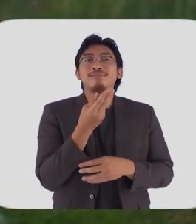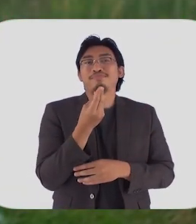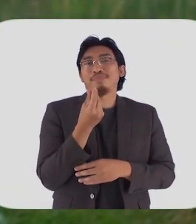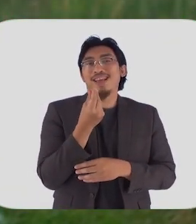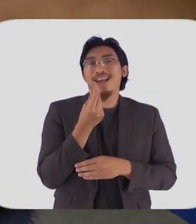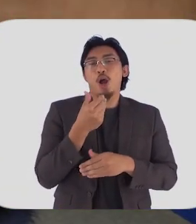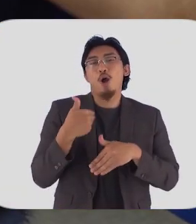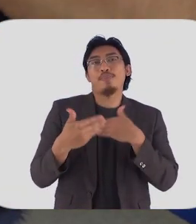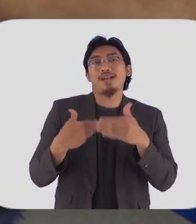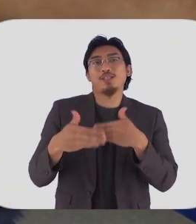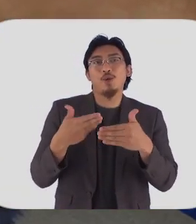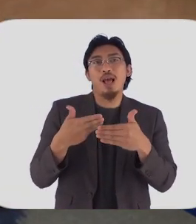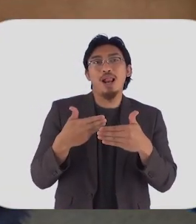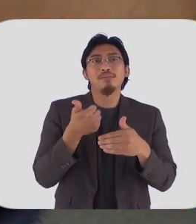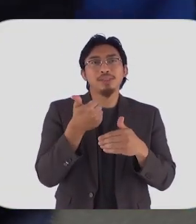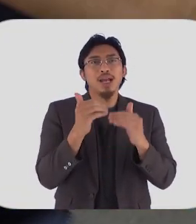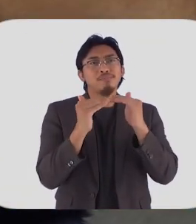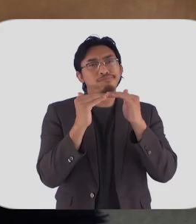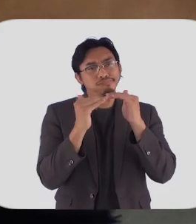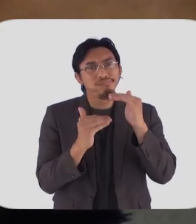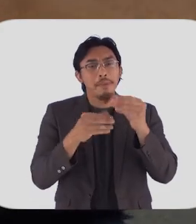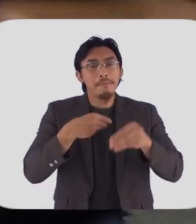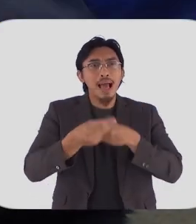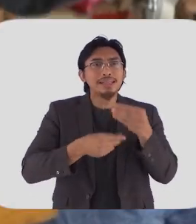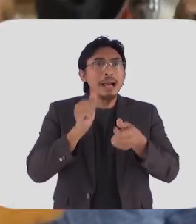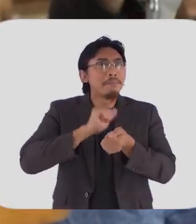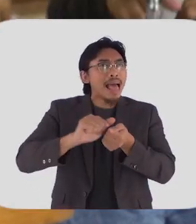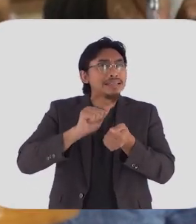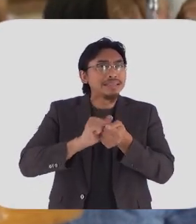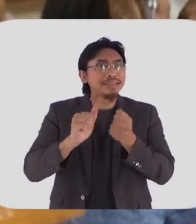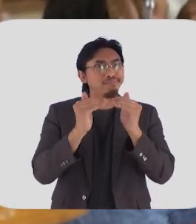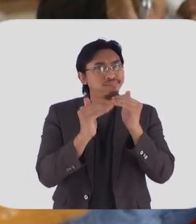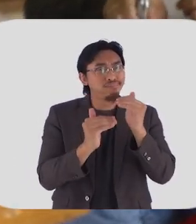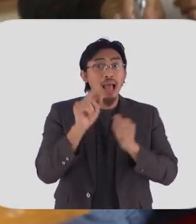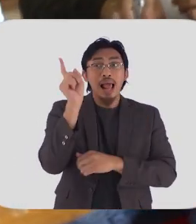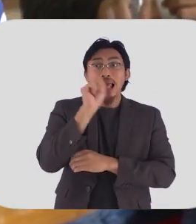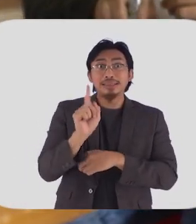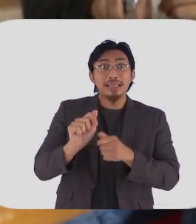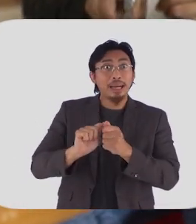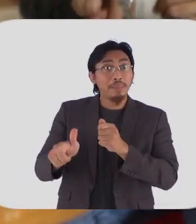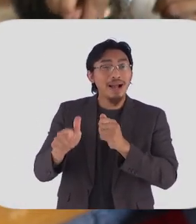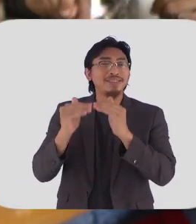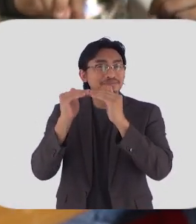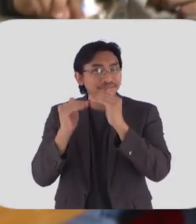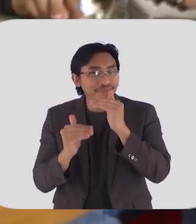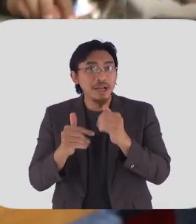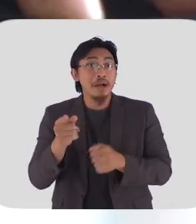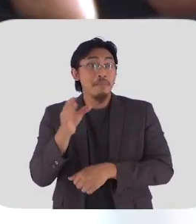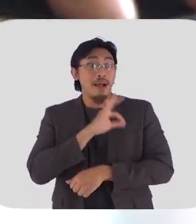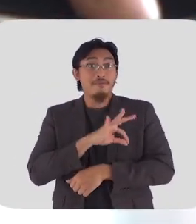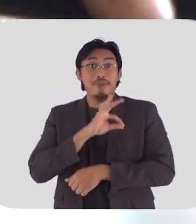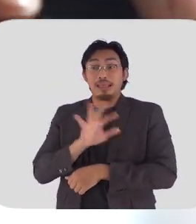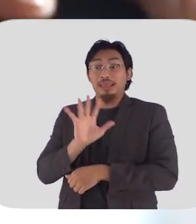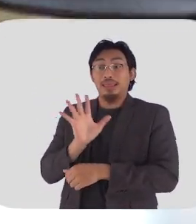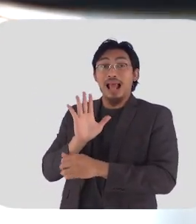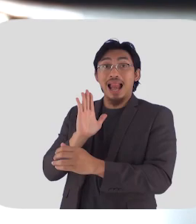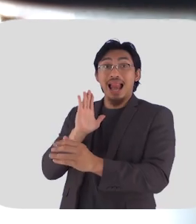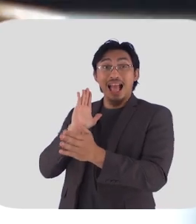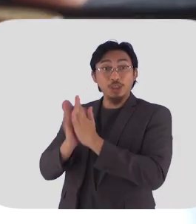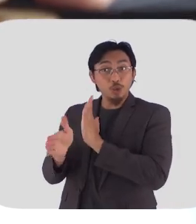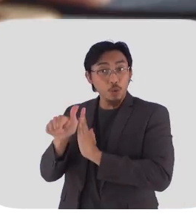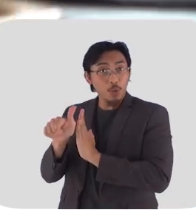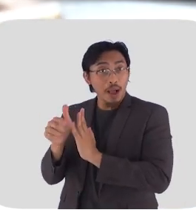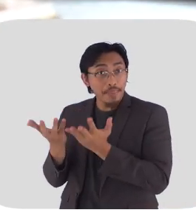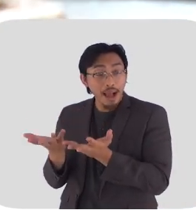Untuk manfaat secara langsungnya mungkin itu lebih ke biaya operasional. Setidaknya kami lebih mengurangi untuk pembelanjaan plastik, kemudian pembayaran